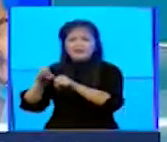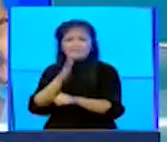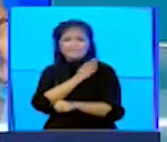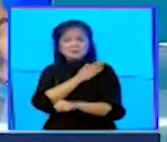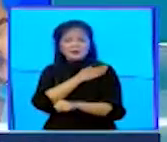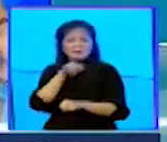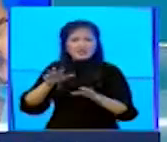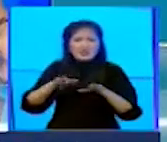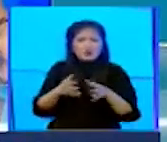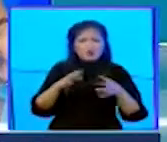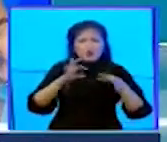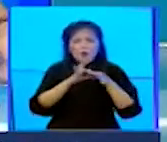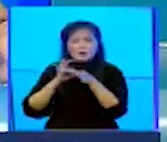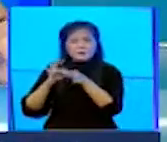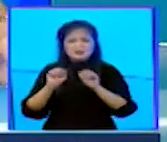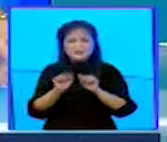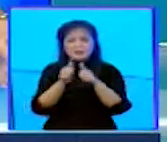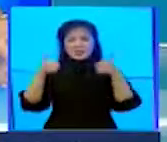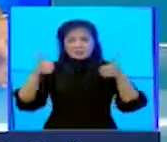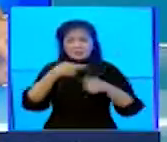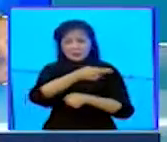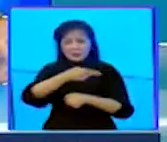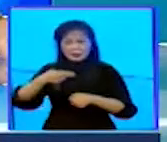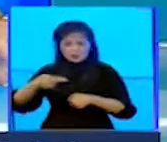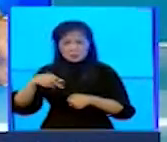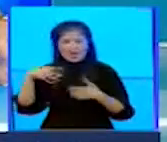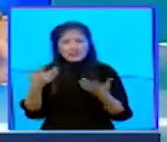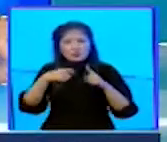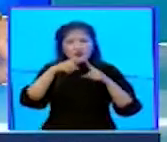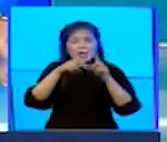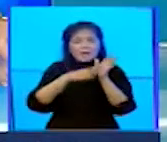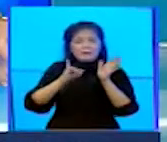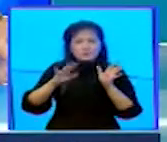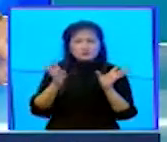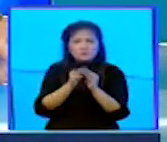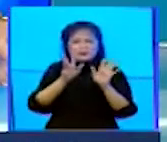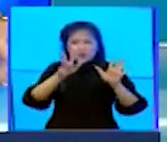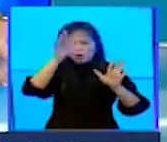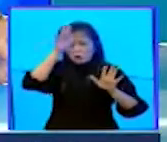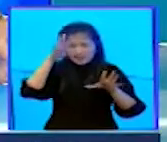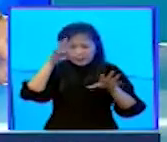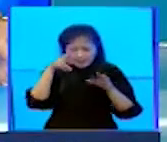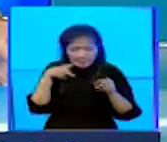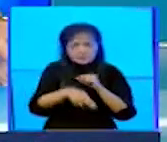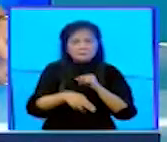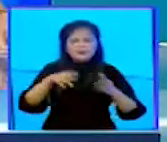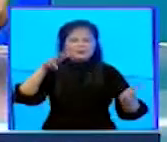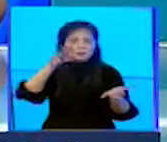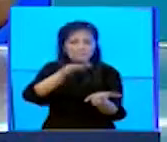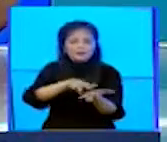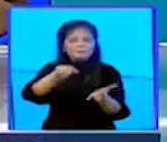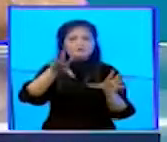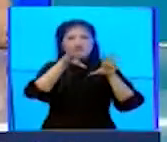Aksi Menyelamatkan Indonesia atau KAMI. Total sebanyak 9 orang resmi ditetapkan sebagai tersangka karena memenuhi unsur pidana penyebaran